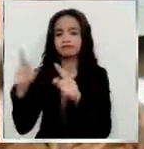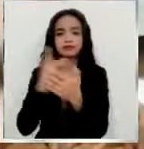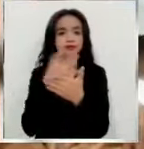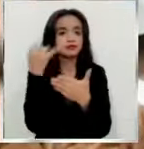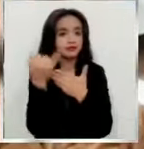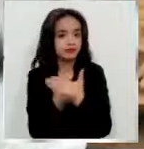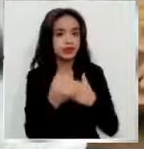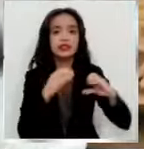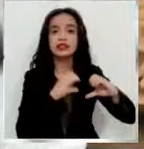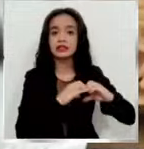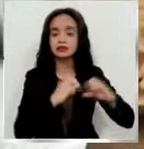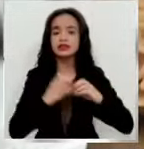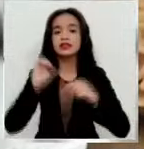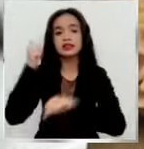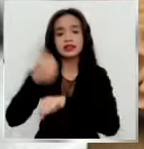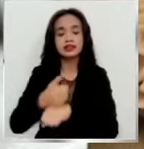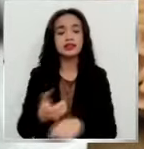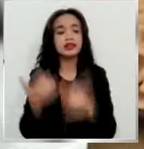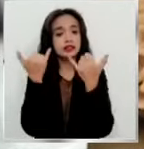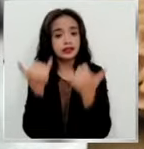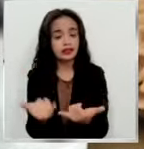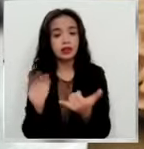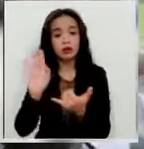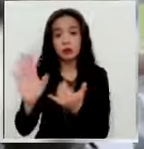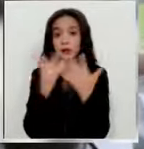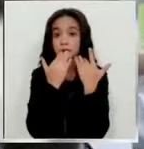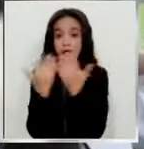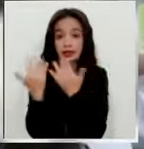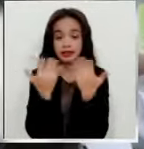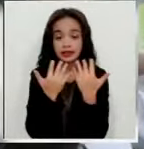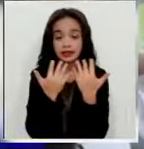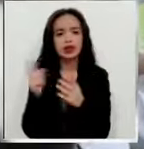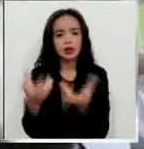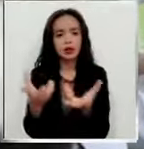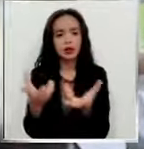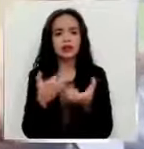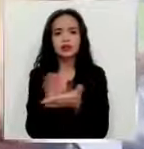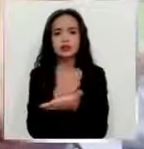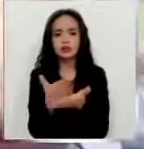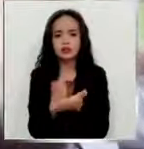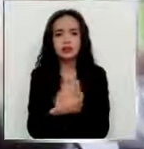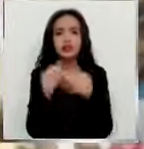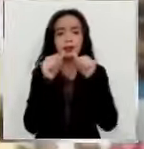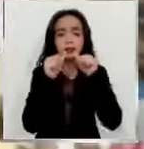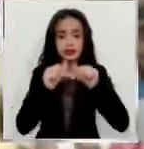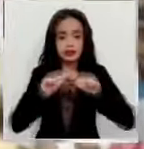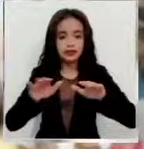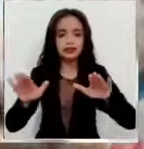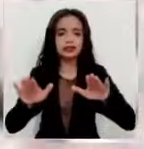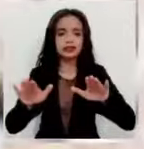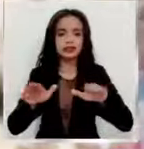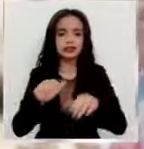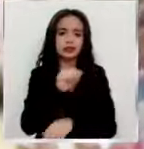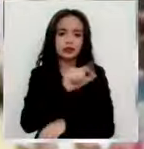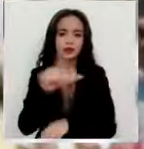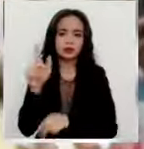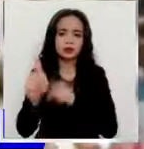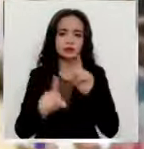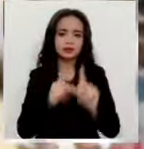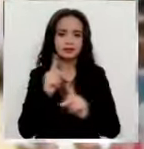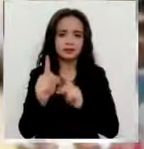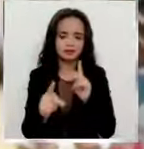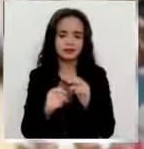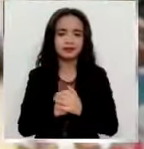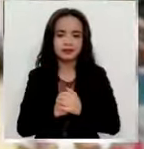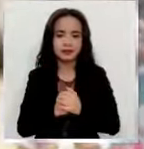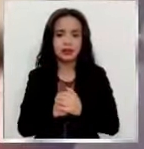Foundation. At ngayong kaarawan niya, nais niyang i-share ang blessings sa ating mga kapuso. Nagsagawa tayo